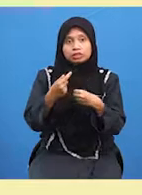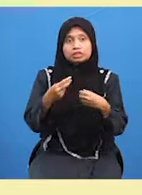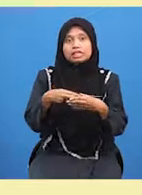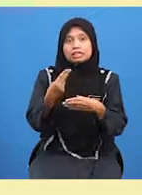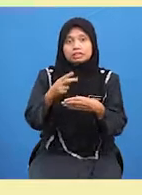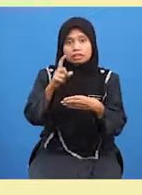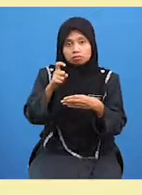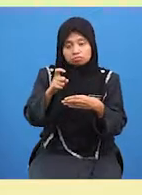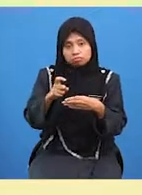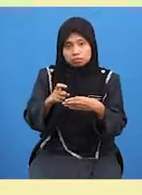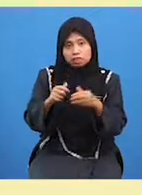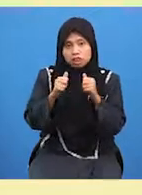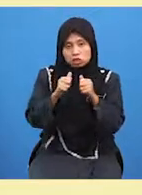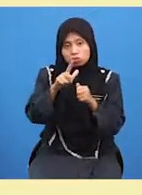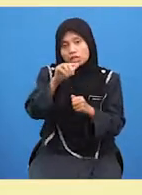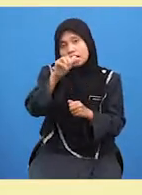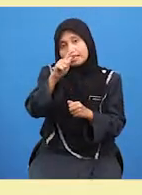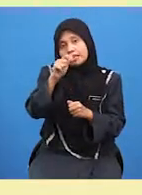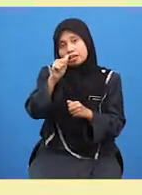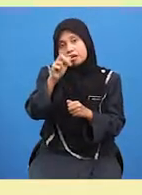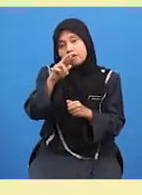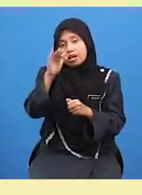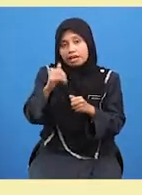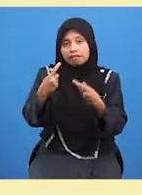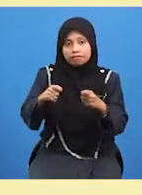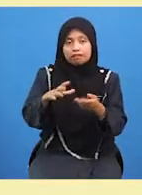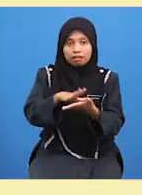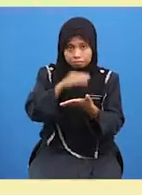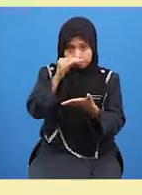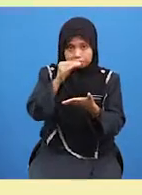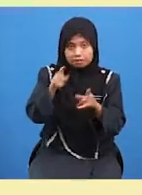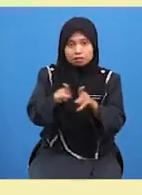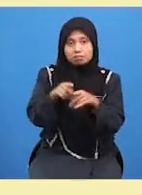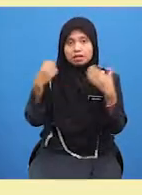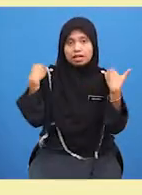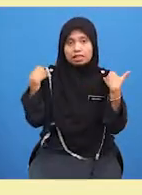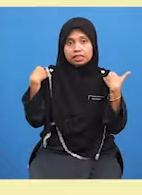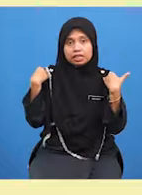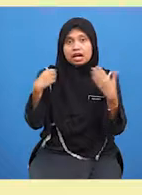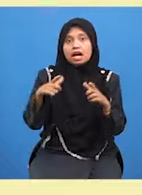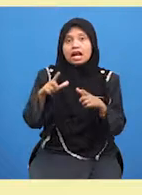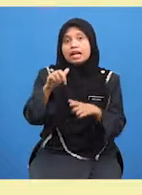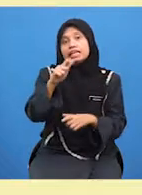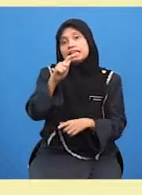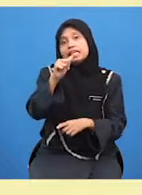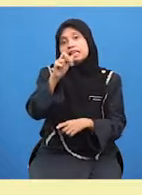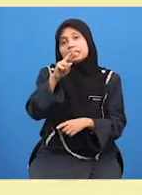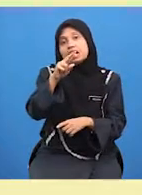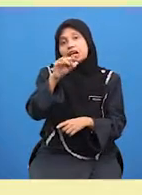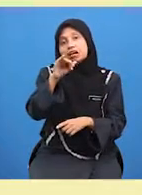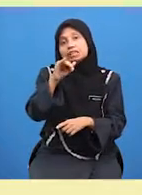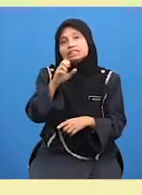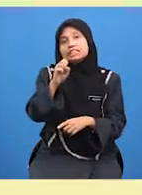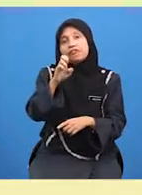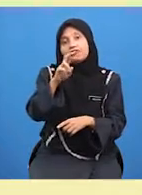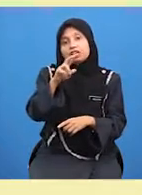mestilah melibatkan jenis litar yang telah dipelajari. Sama ada litar siri atau litar